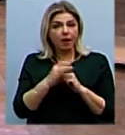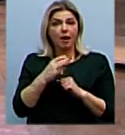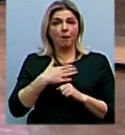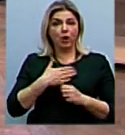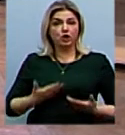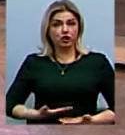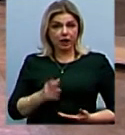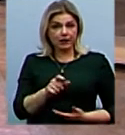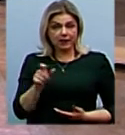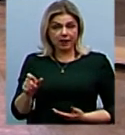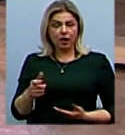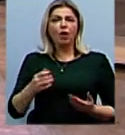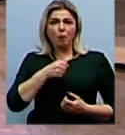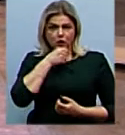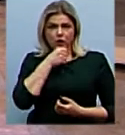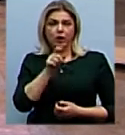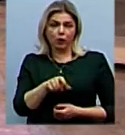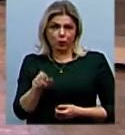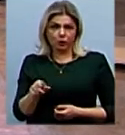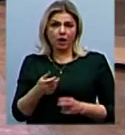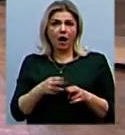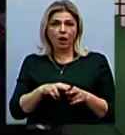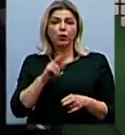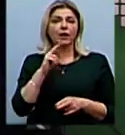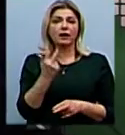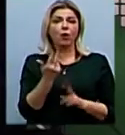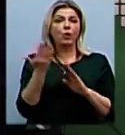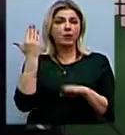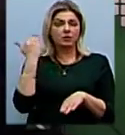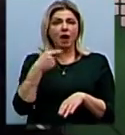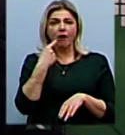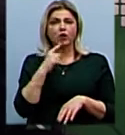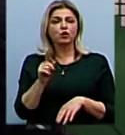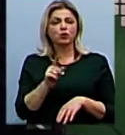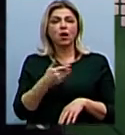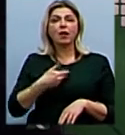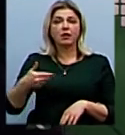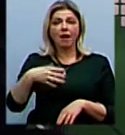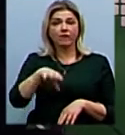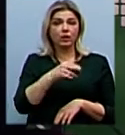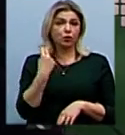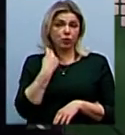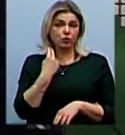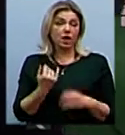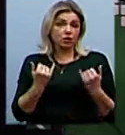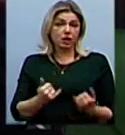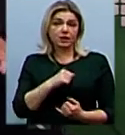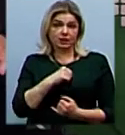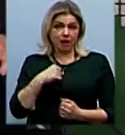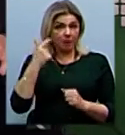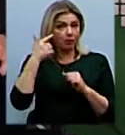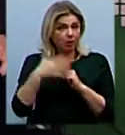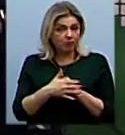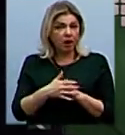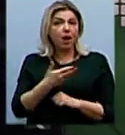жильці, пожилые люди, которые там еще три года назад говорили той же риторикой, нам все должны, они сейчас сами все понимают, что мы должны сейчас